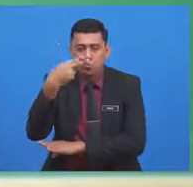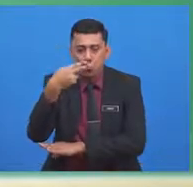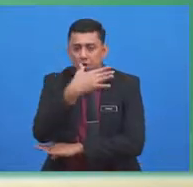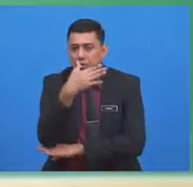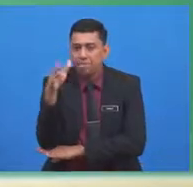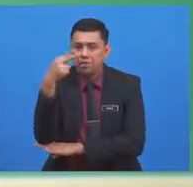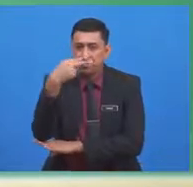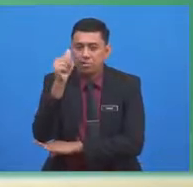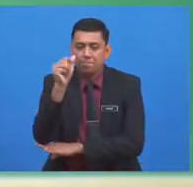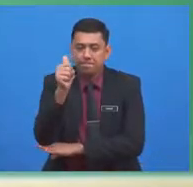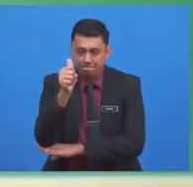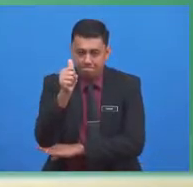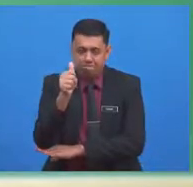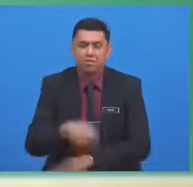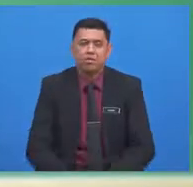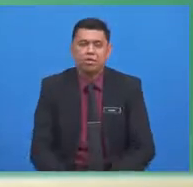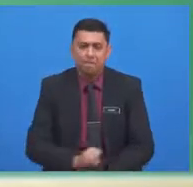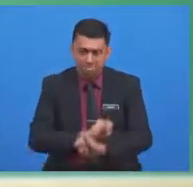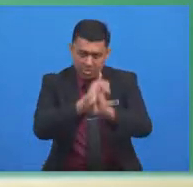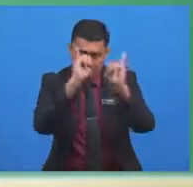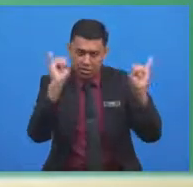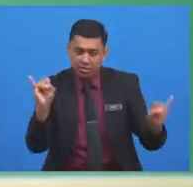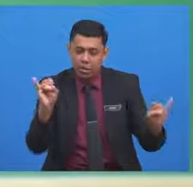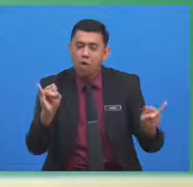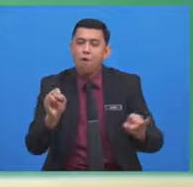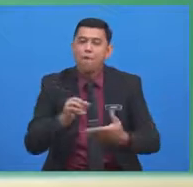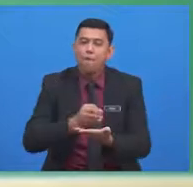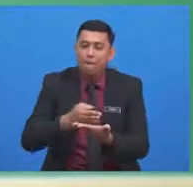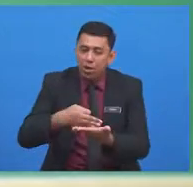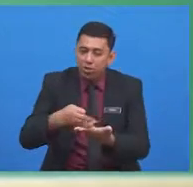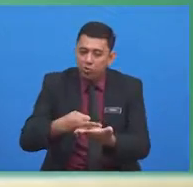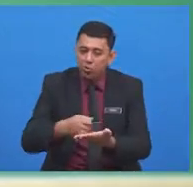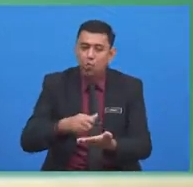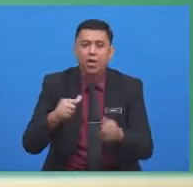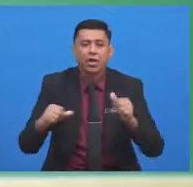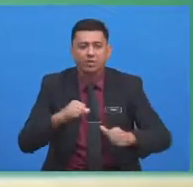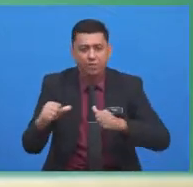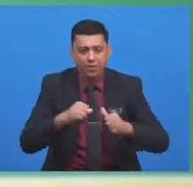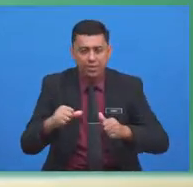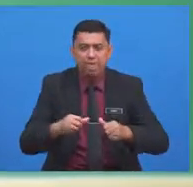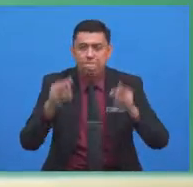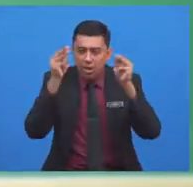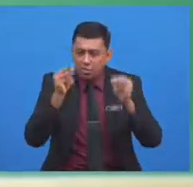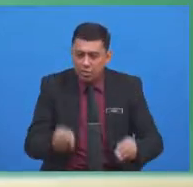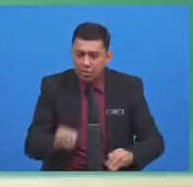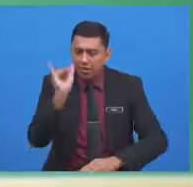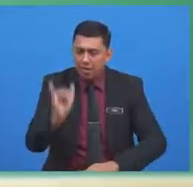Ketiga, menjelaskan faktor aktiviti manusia yang mempengaruhi luluh hawa.